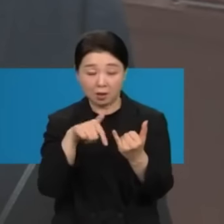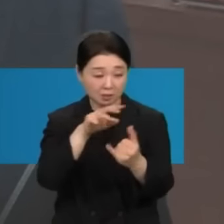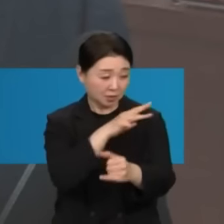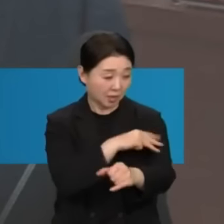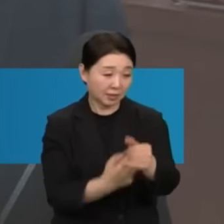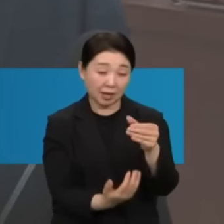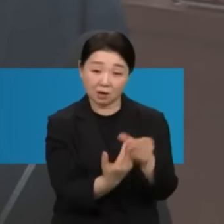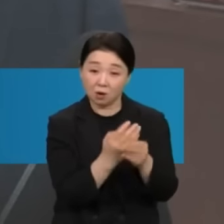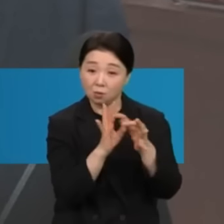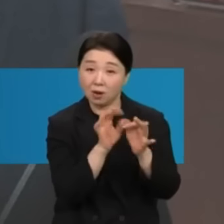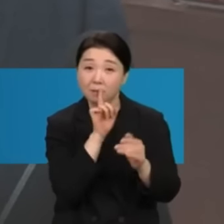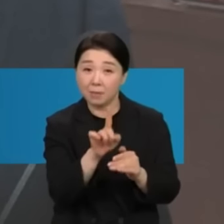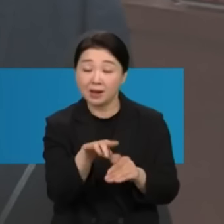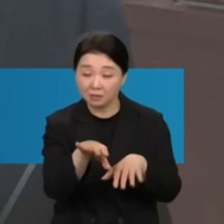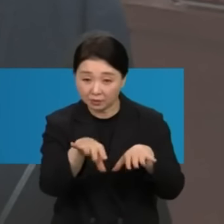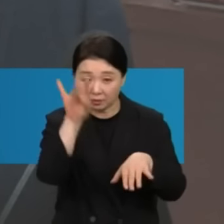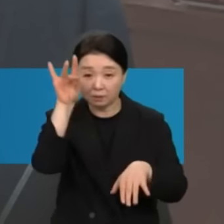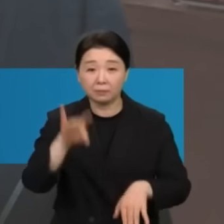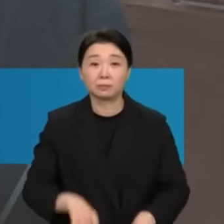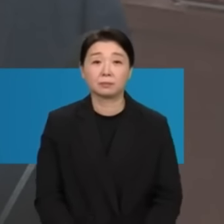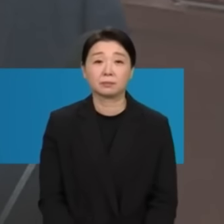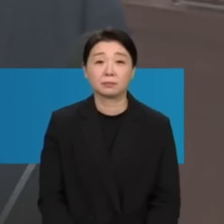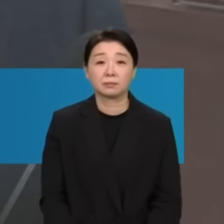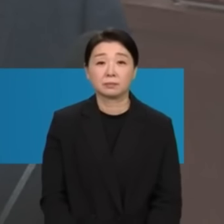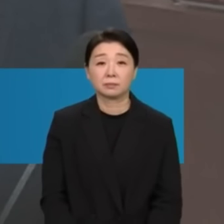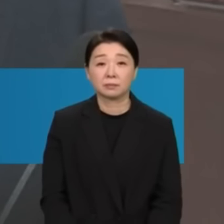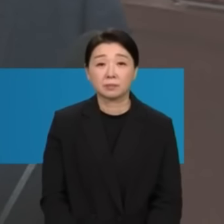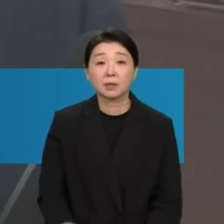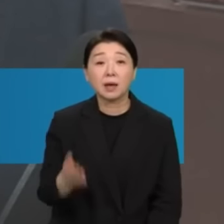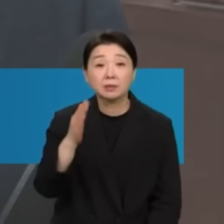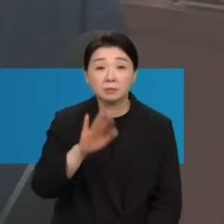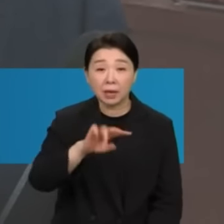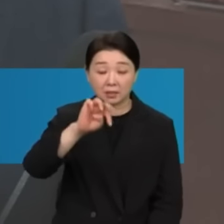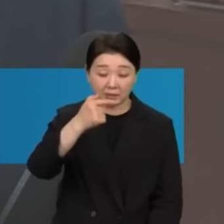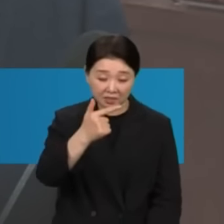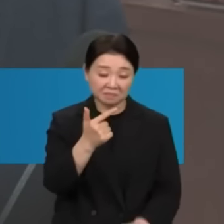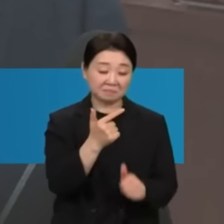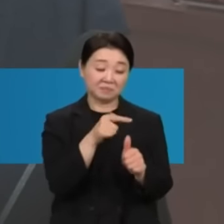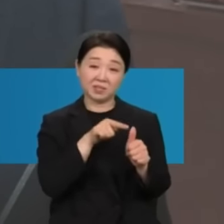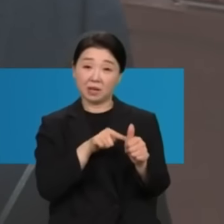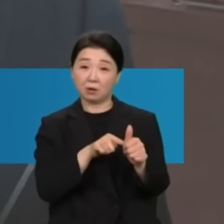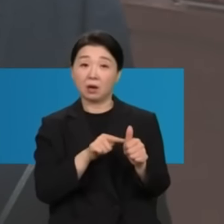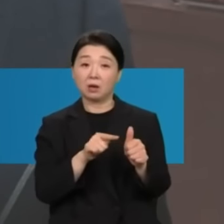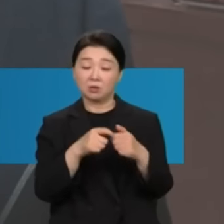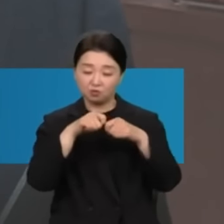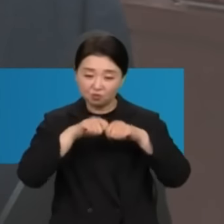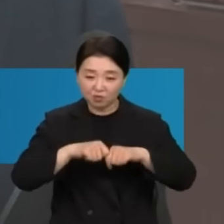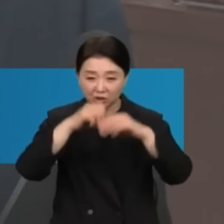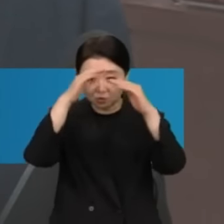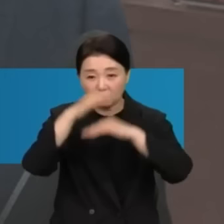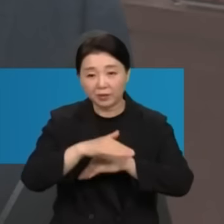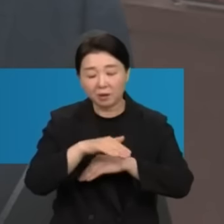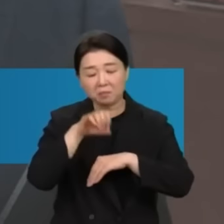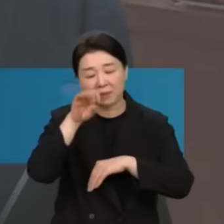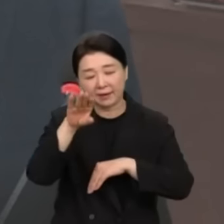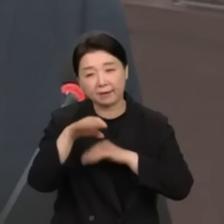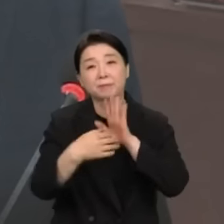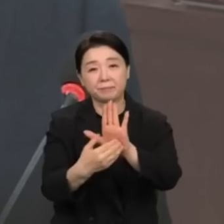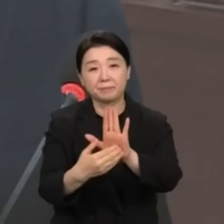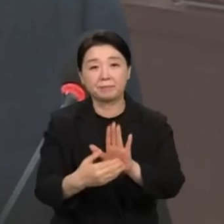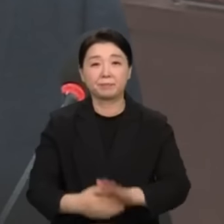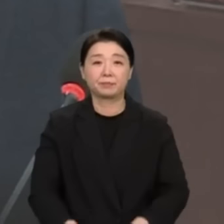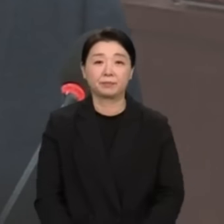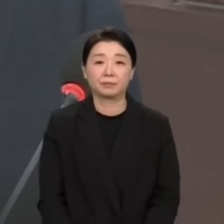사건 관련이었다는 말이 나온 건 이번이 처음입니다. 다만 신 전 차관 역시 구체적인 내용은 밝히길 거부했습니다.